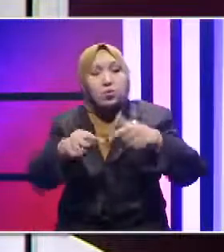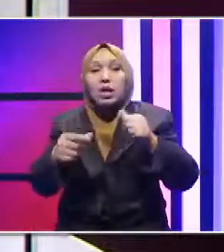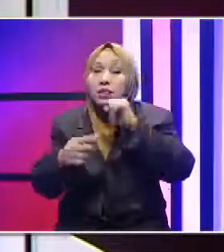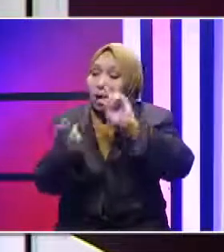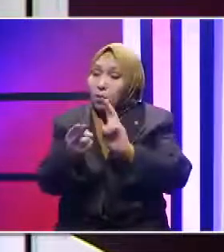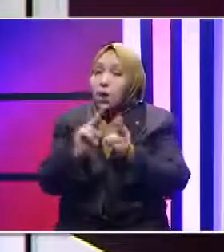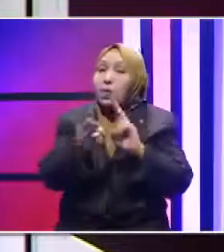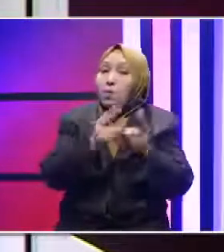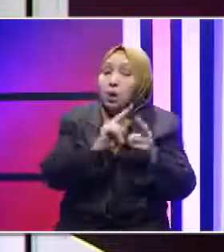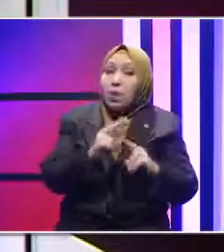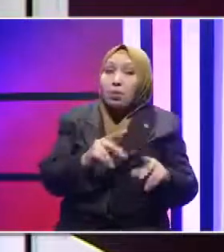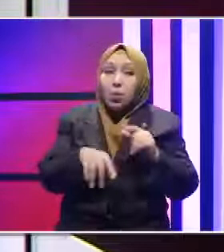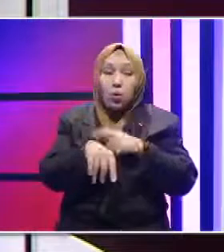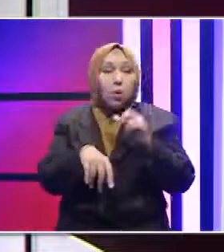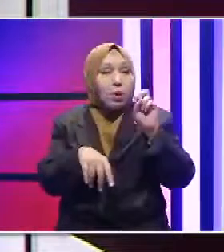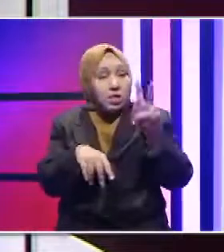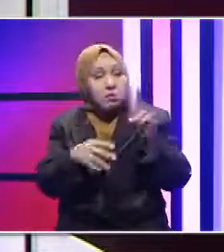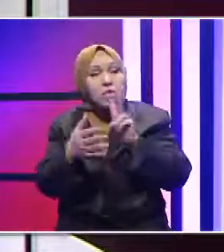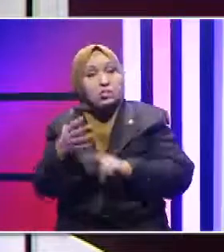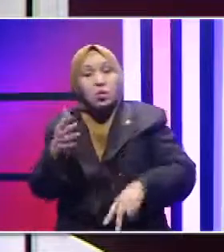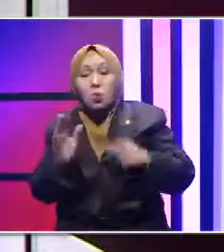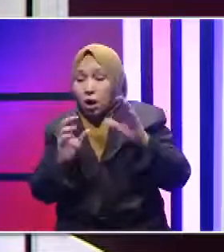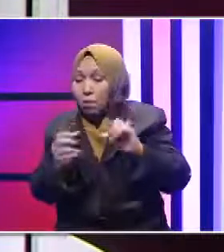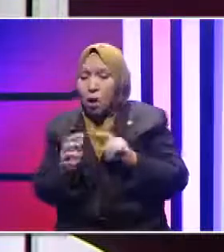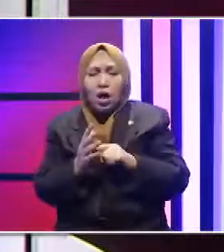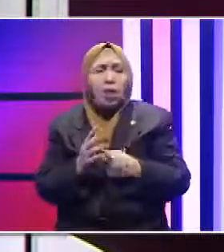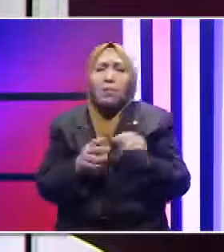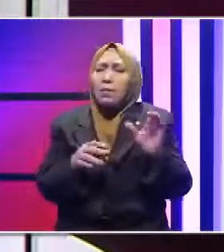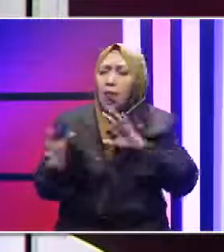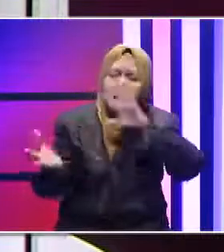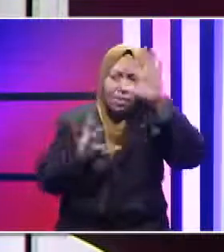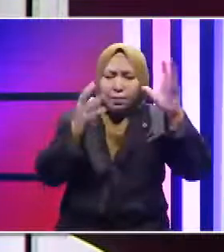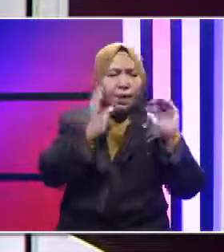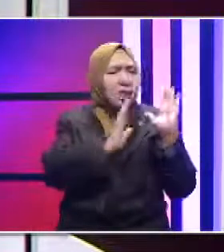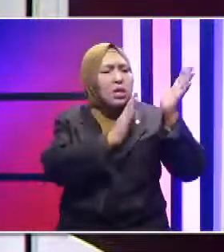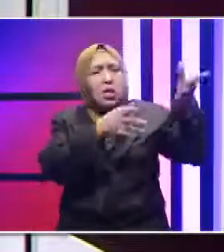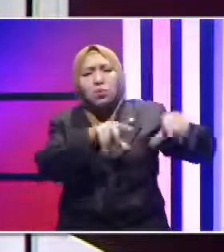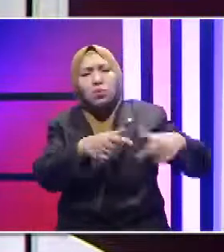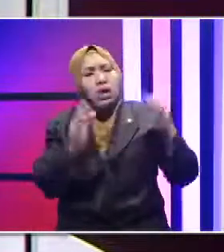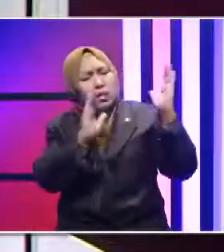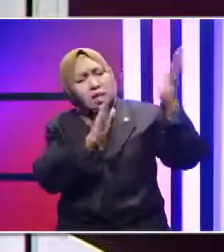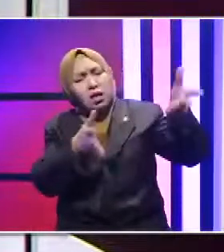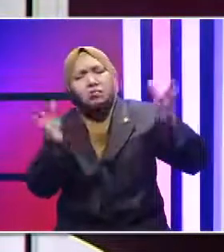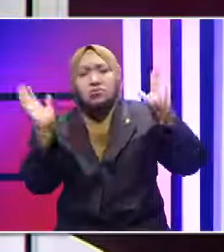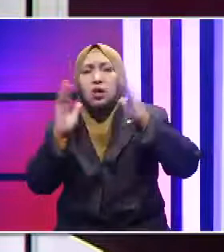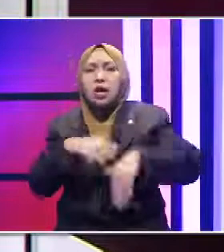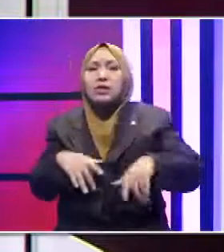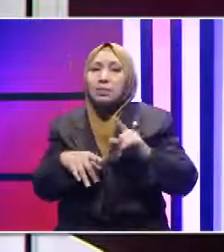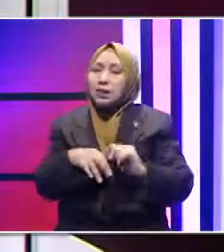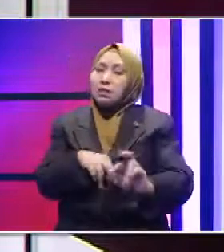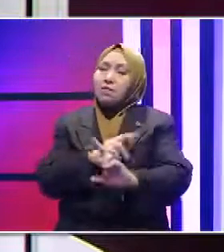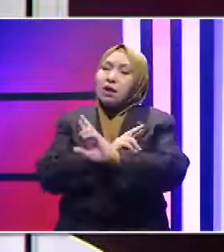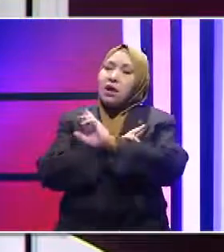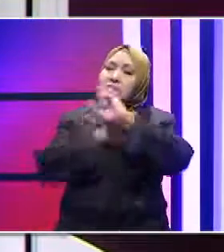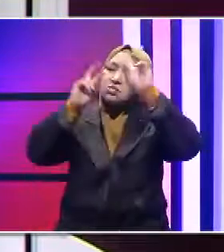Ustaz. Kan pukul 12 boleh baca. Kan orang lain dah mula kelang kabut apa sebagainya, tinggal Quran, tinggal solat, bila dah habis PKP dia relax,